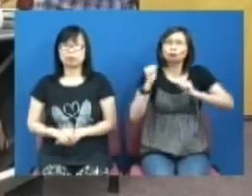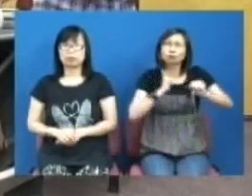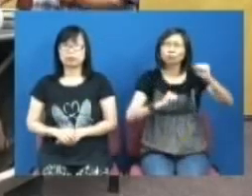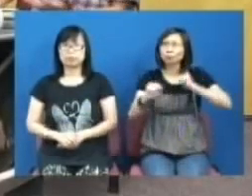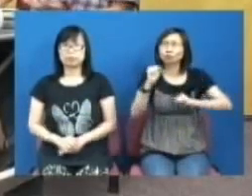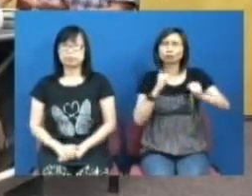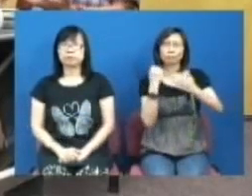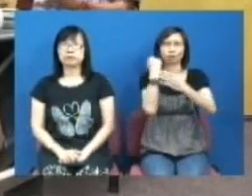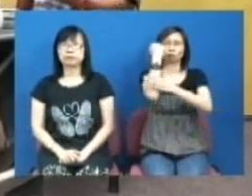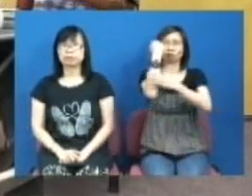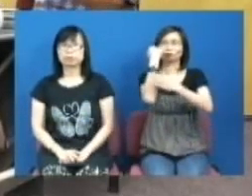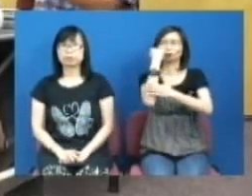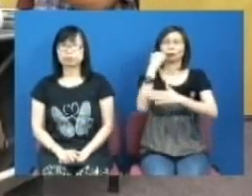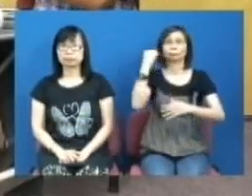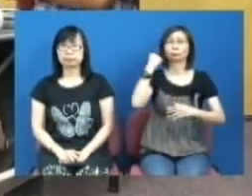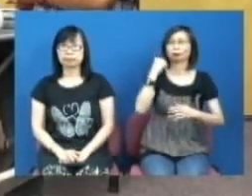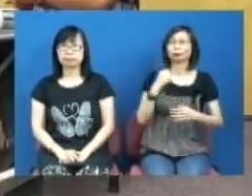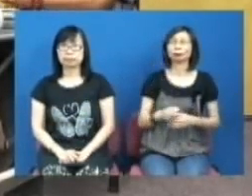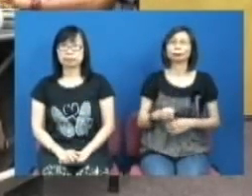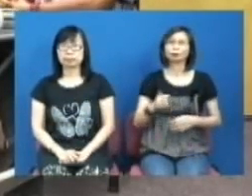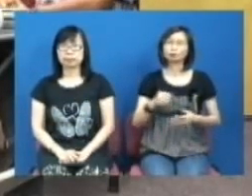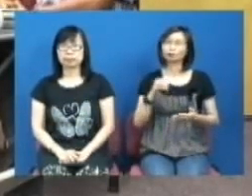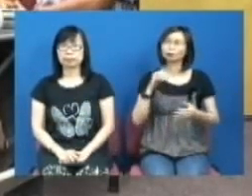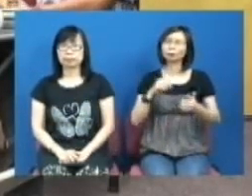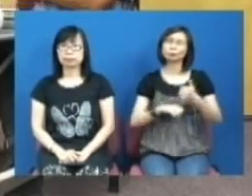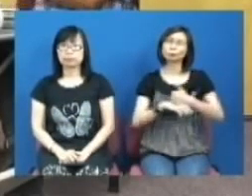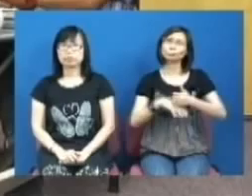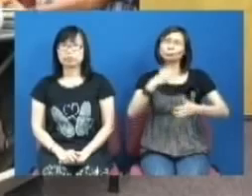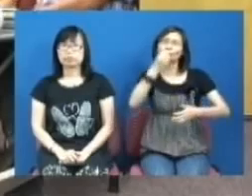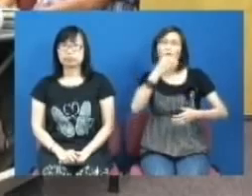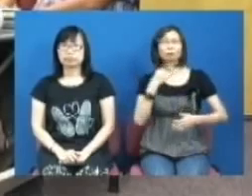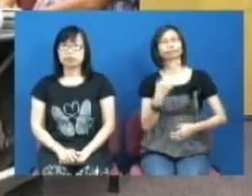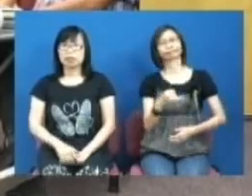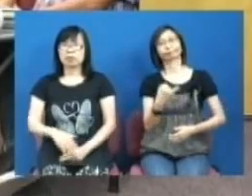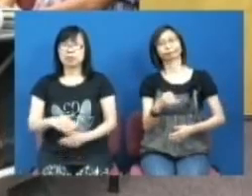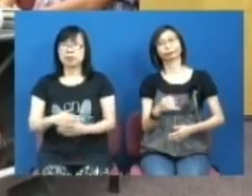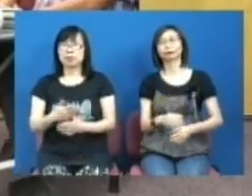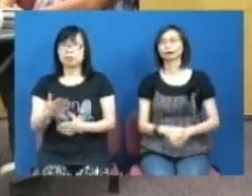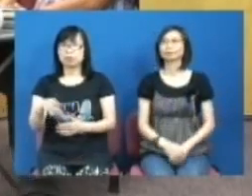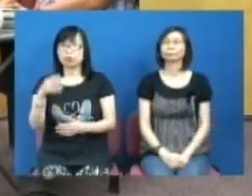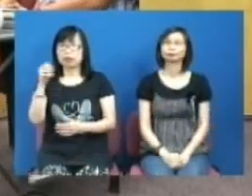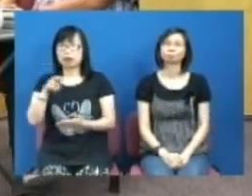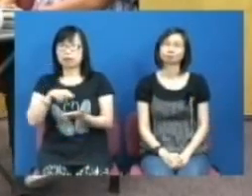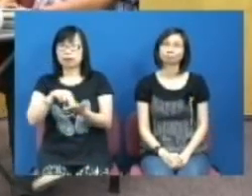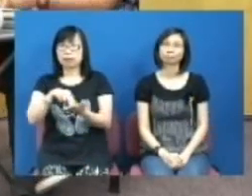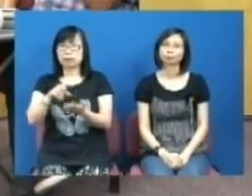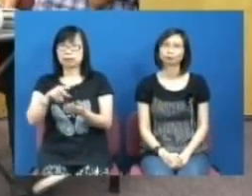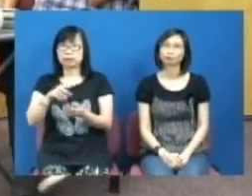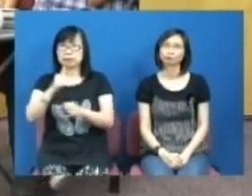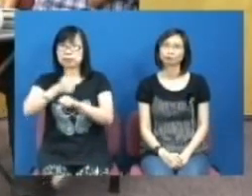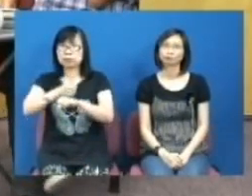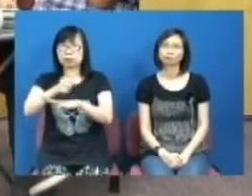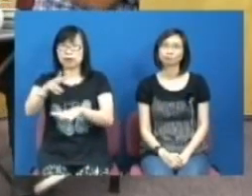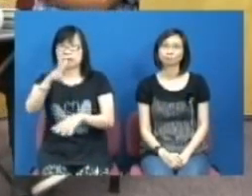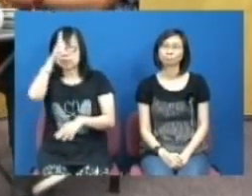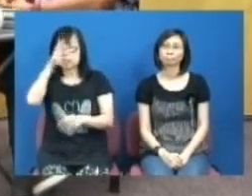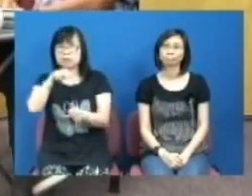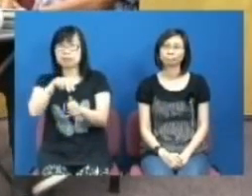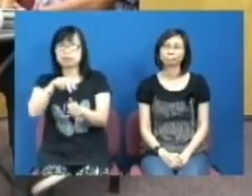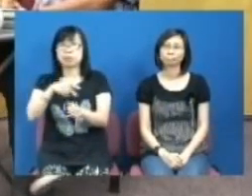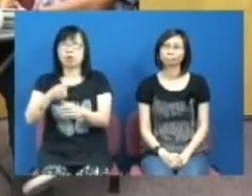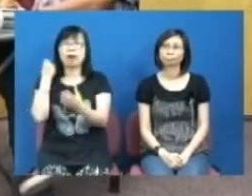反革命的，你基本上香港就不可以搞的了，不可以支援的， 因為那個已經有了法理基礎。當然如果從政治上來說，他